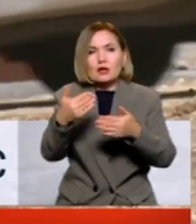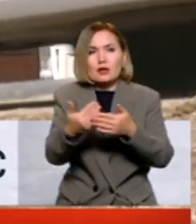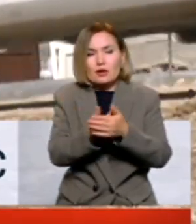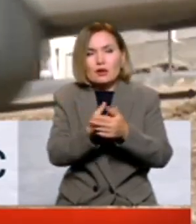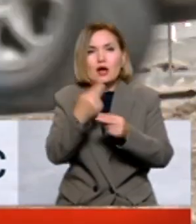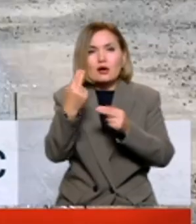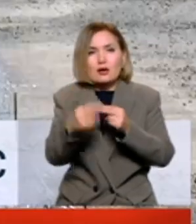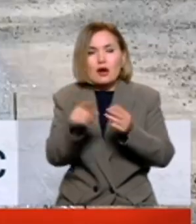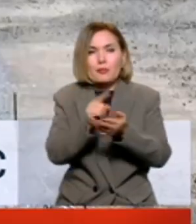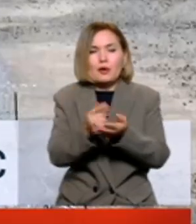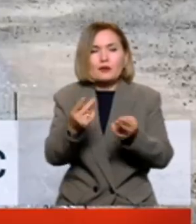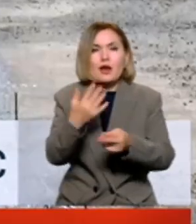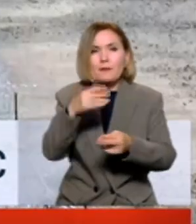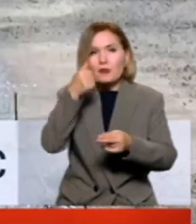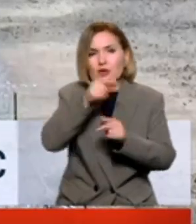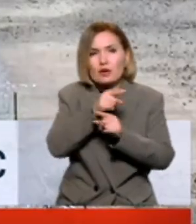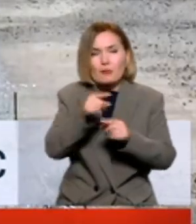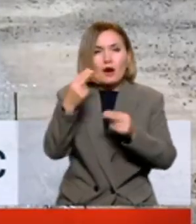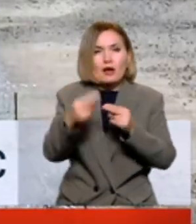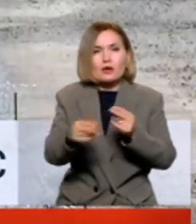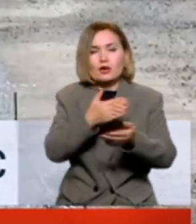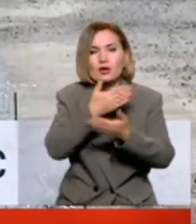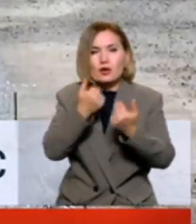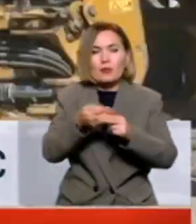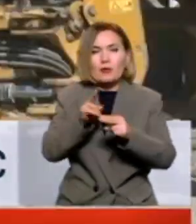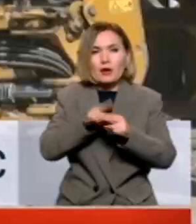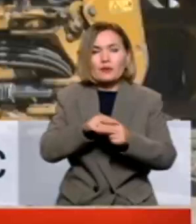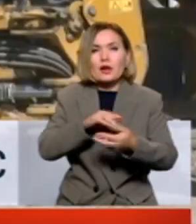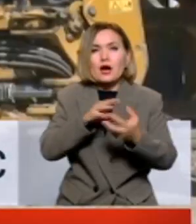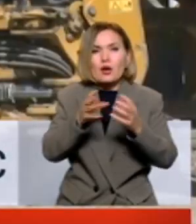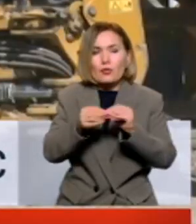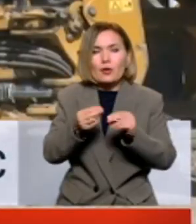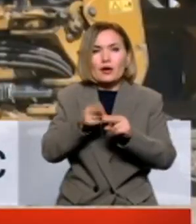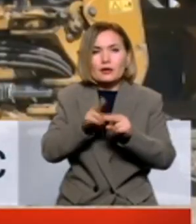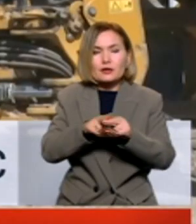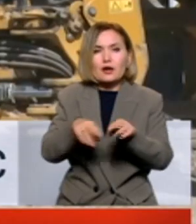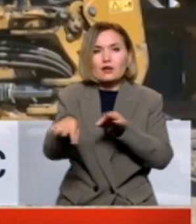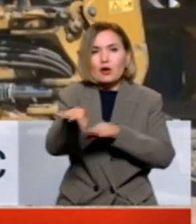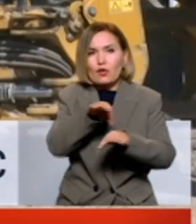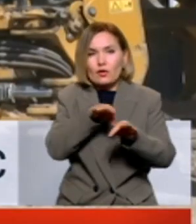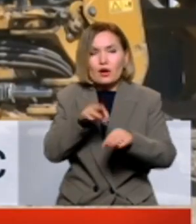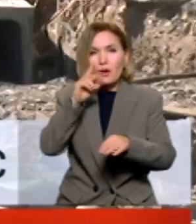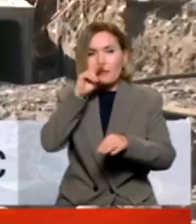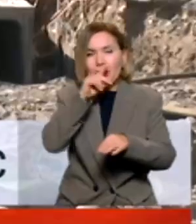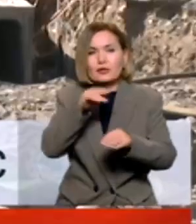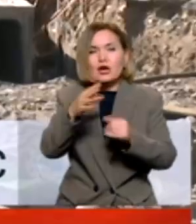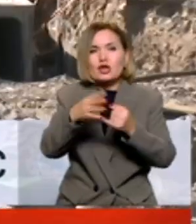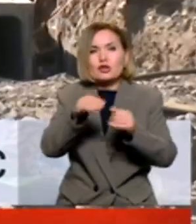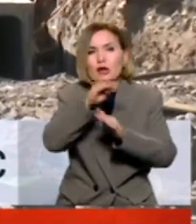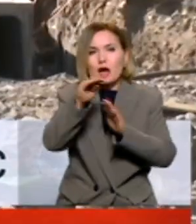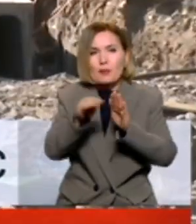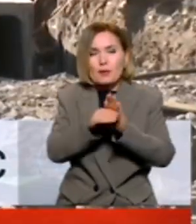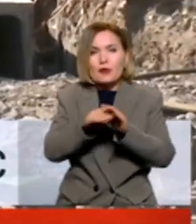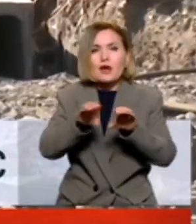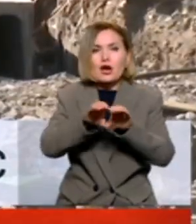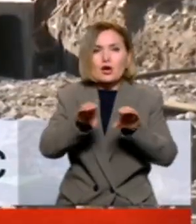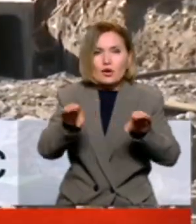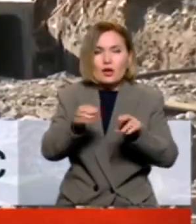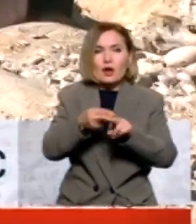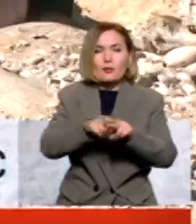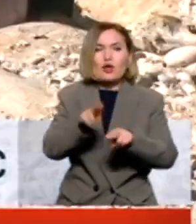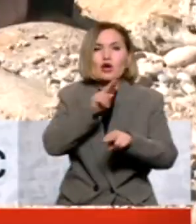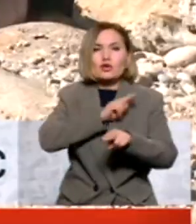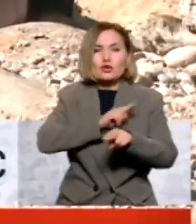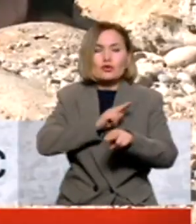болған, бірақ 5 жылдан бері аяқталатын емес. Топографиялық түсірілім дұрыс жасалмағандықтан жер астындағы коммуникациялық желілер